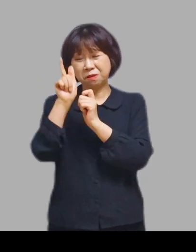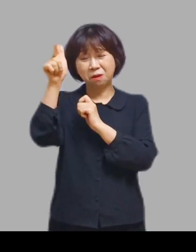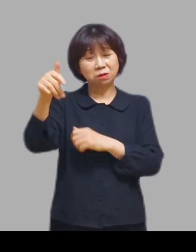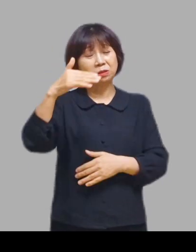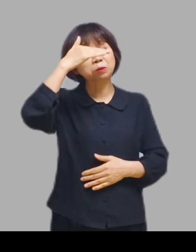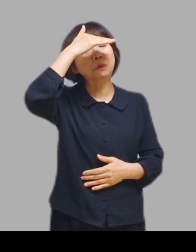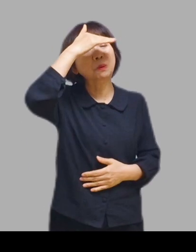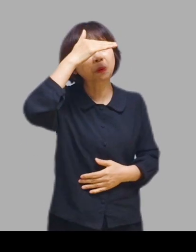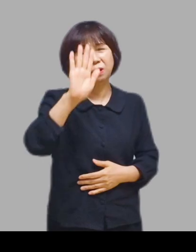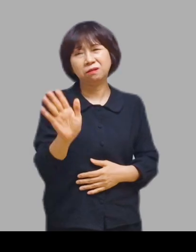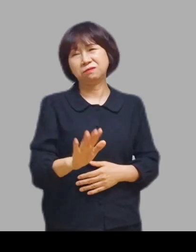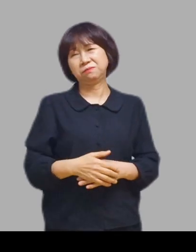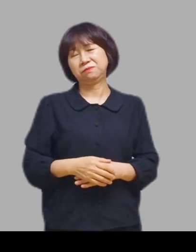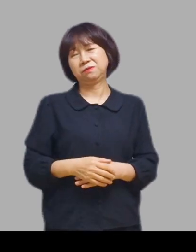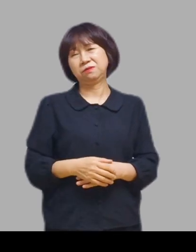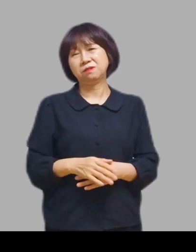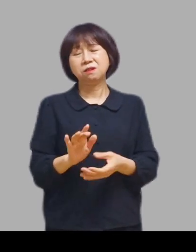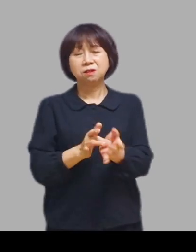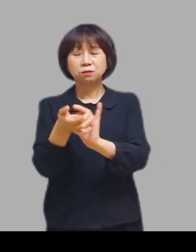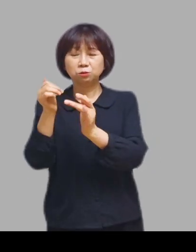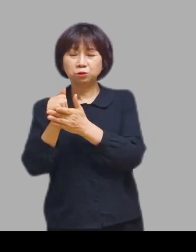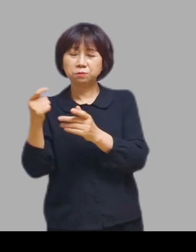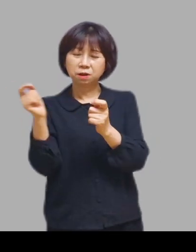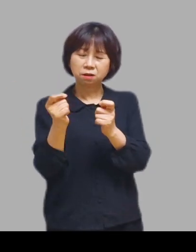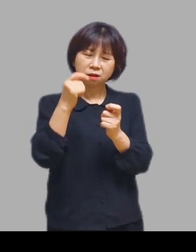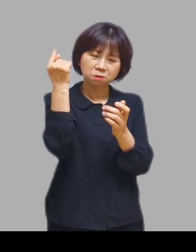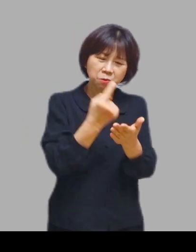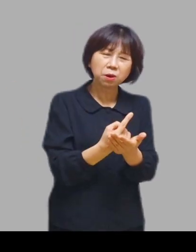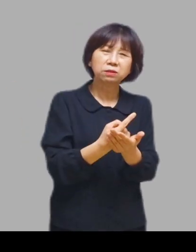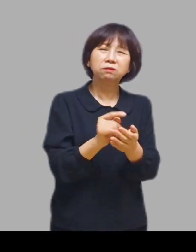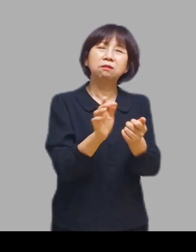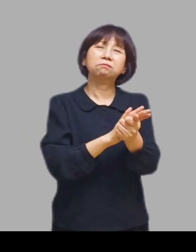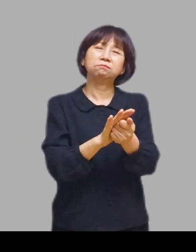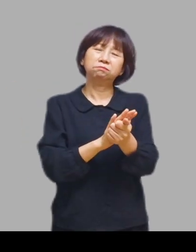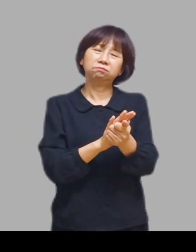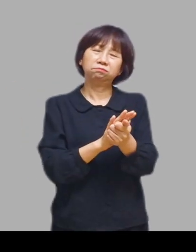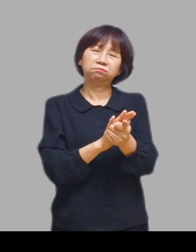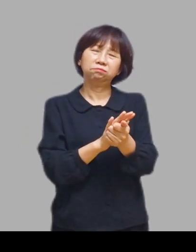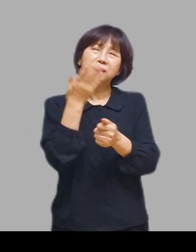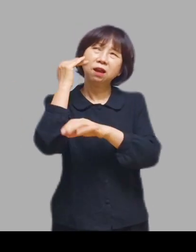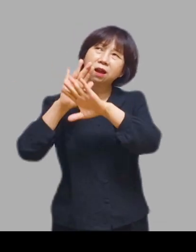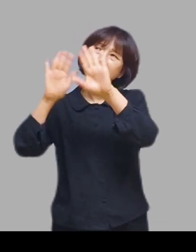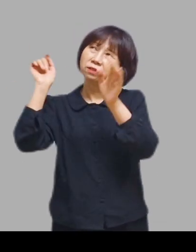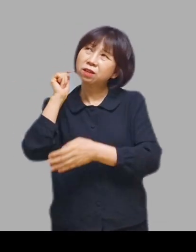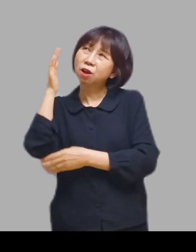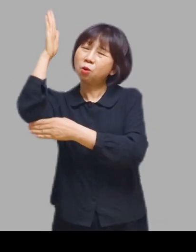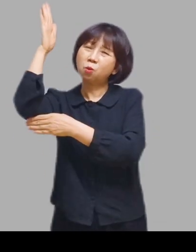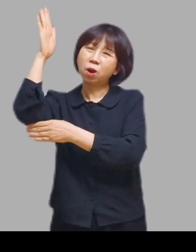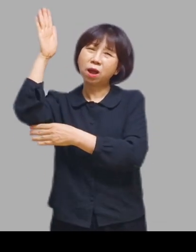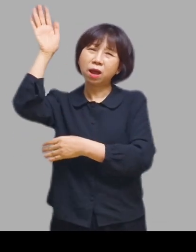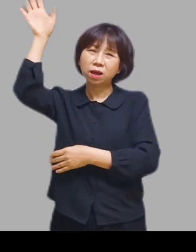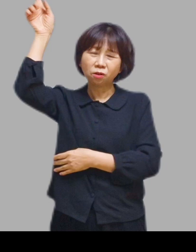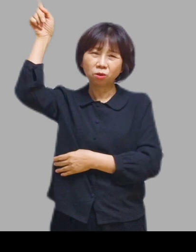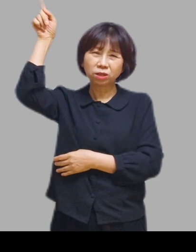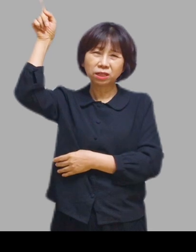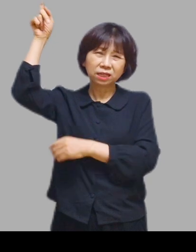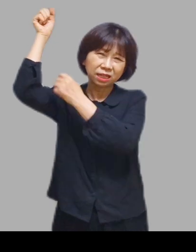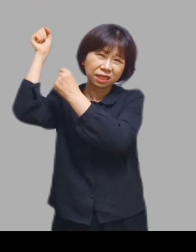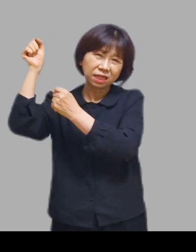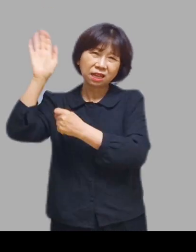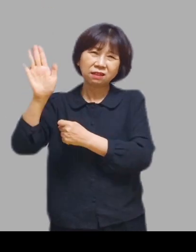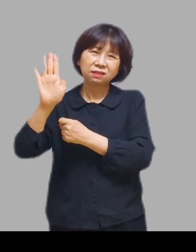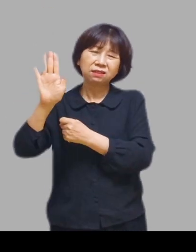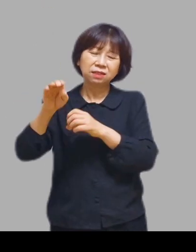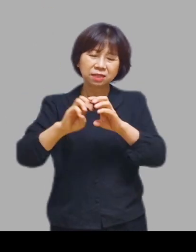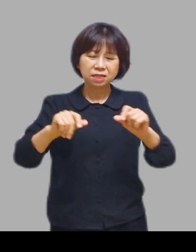바라보기만 하신 분이 아닙니다. 예수님은 우리에게 가까이 오신 분이죠. 하늘의 영광 가운데만 계신 것이 아니라 이 땅에 오셔서